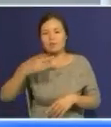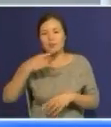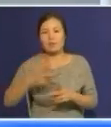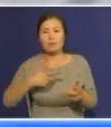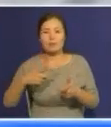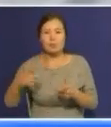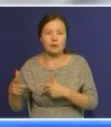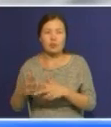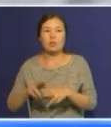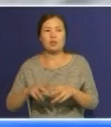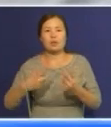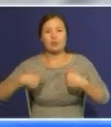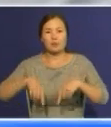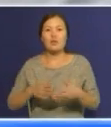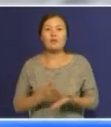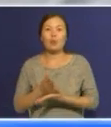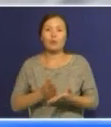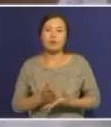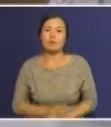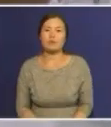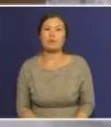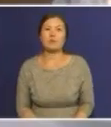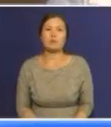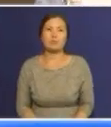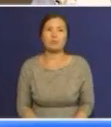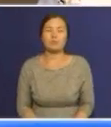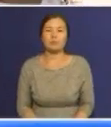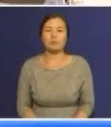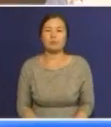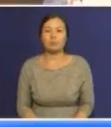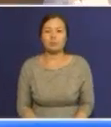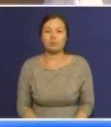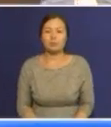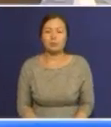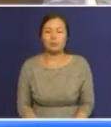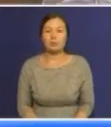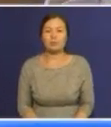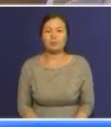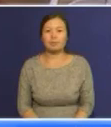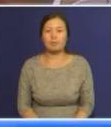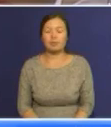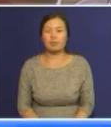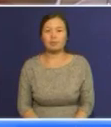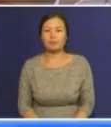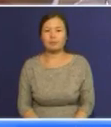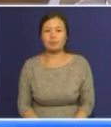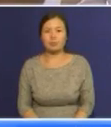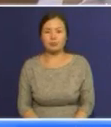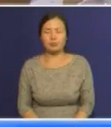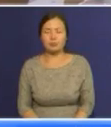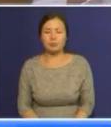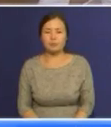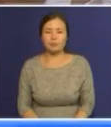подготовки к форуму межрегионального сотрудничества. Очень интеллектуально работала. Это то, что называется